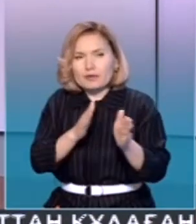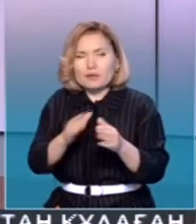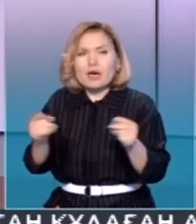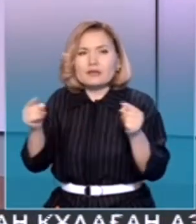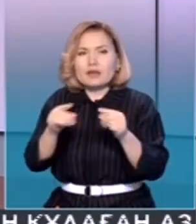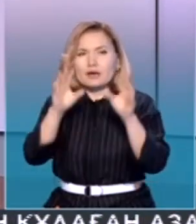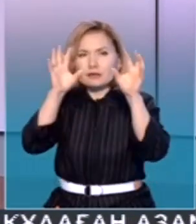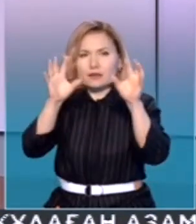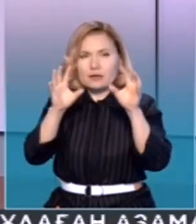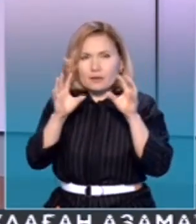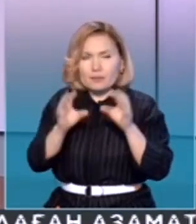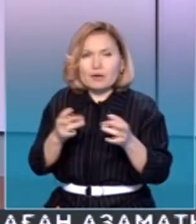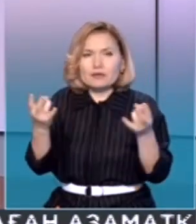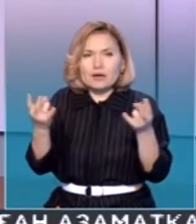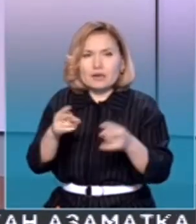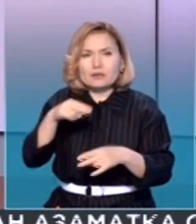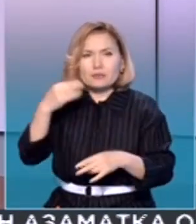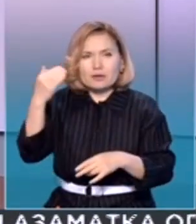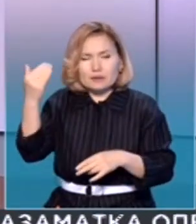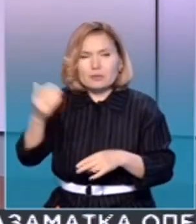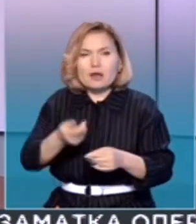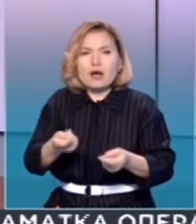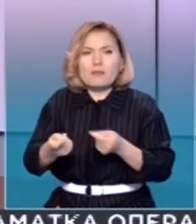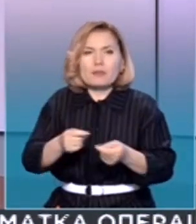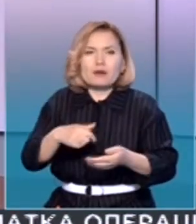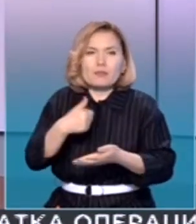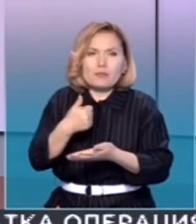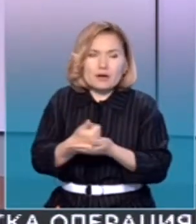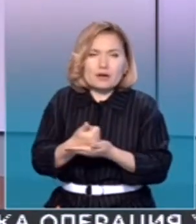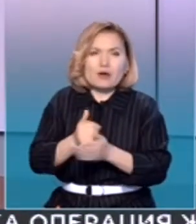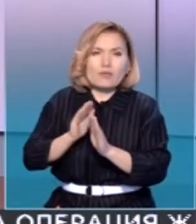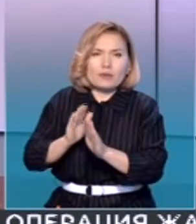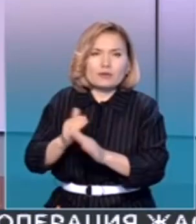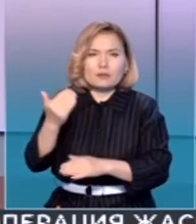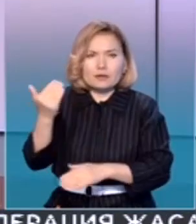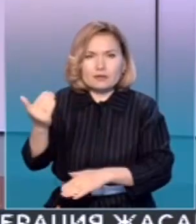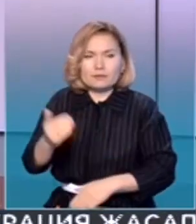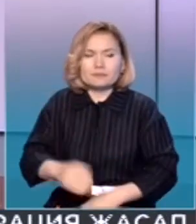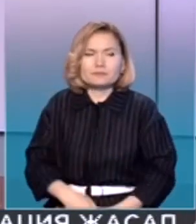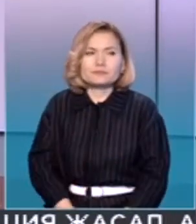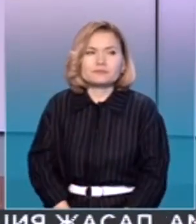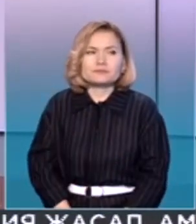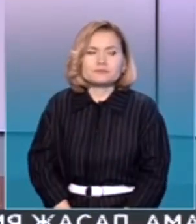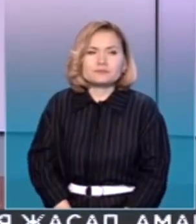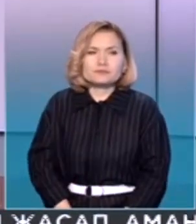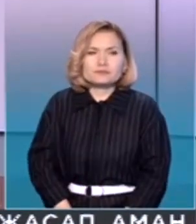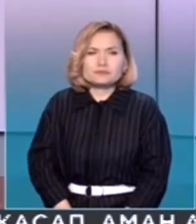нақты заңнамалық тетіктер қажет деді президент әкімшілігі басшысының орынбасары Аида Балаева.